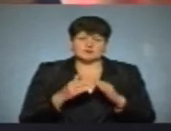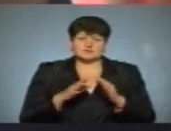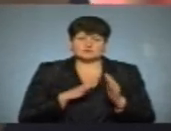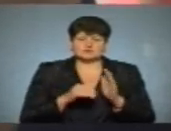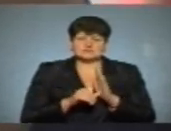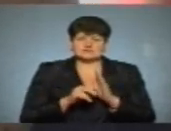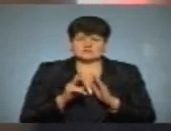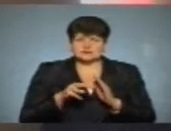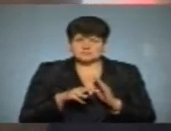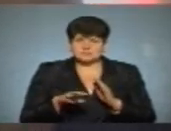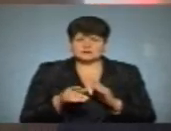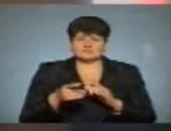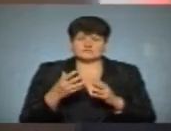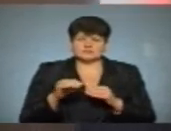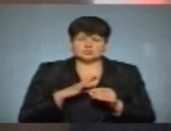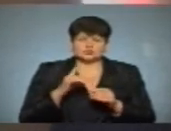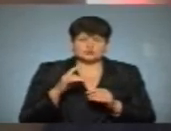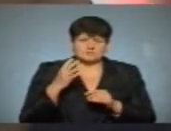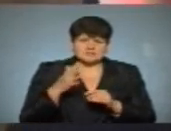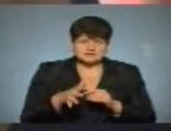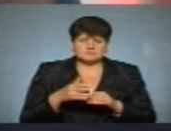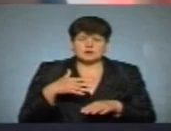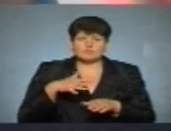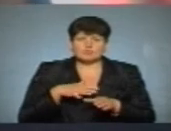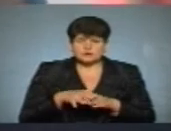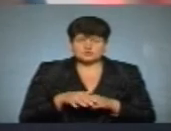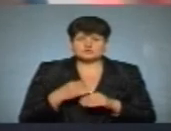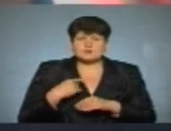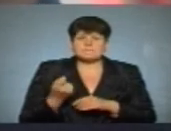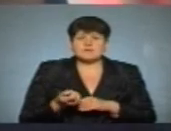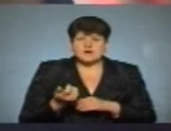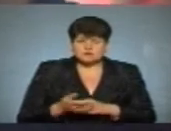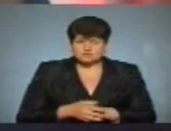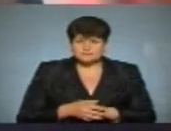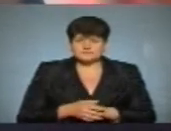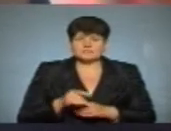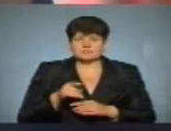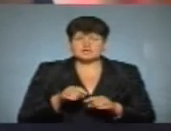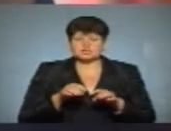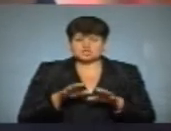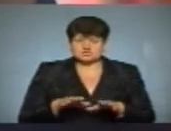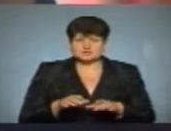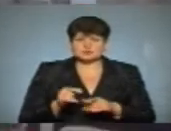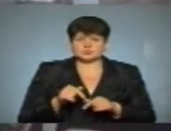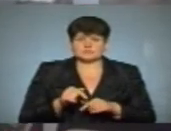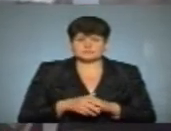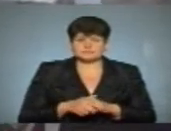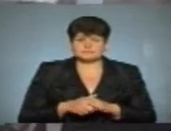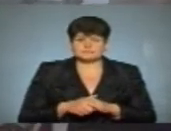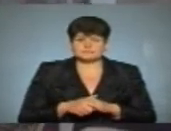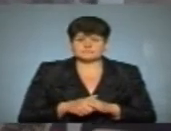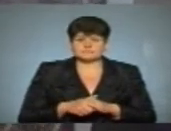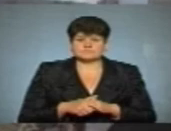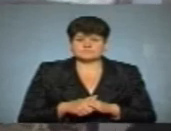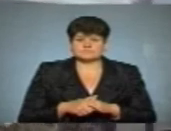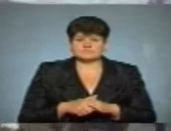відтоді вона стала там десь майже 150, і ми поняли, що нам все одно цього мало. Через то ми рішилися сюди. Це моя кімната,